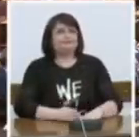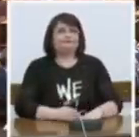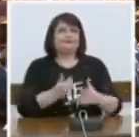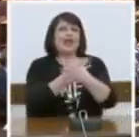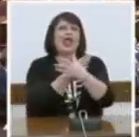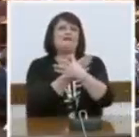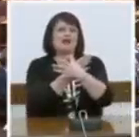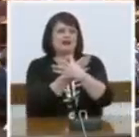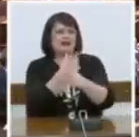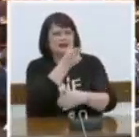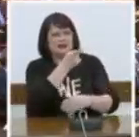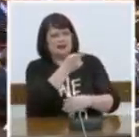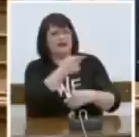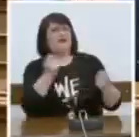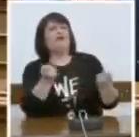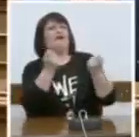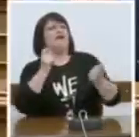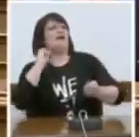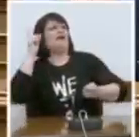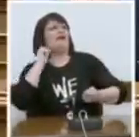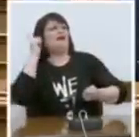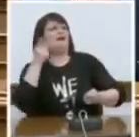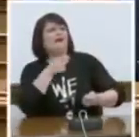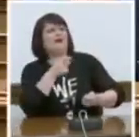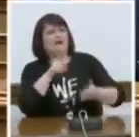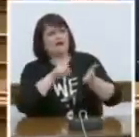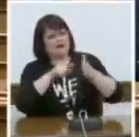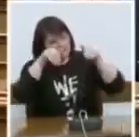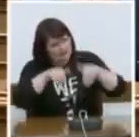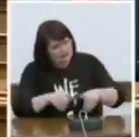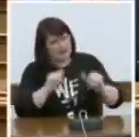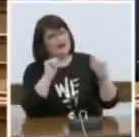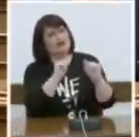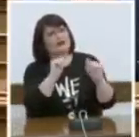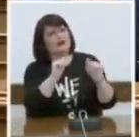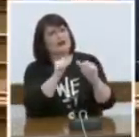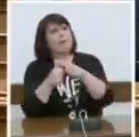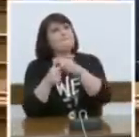προτιμάτε τις φιέστες και όχι την πίεση για να υπάρχει σεβασμός στην ελληνική εθνική μειονότητα.